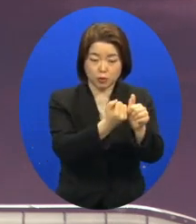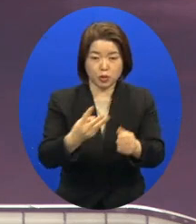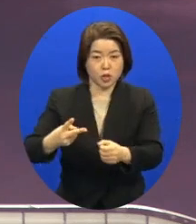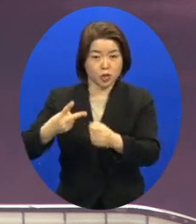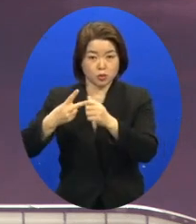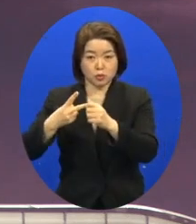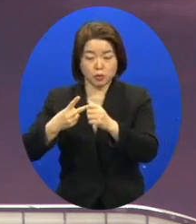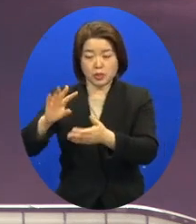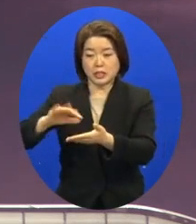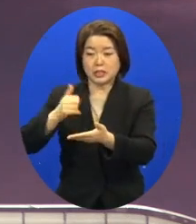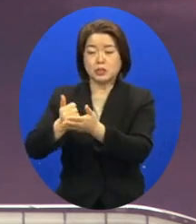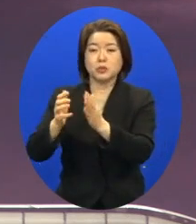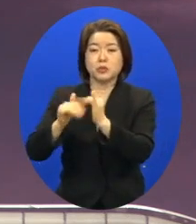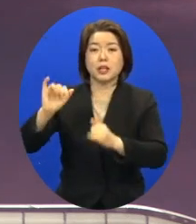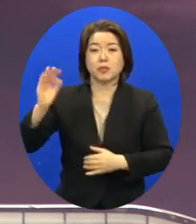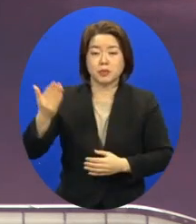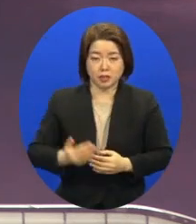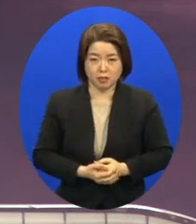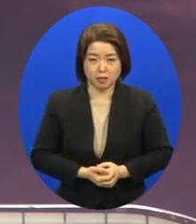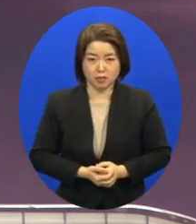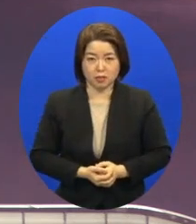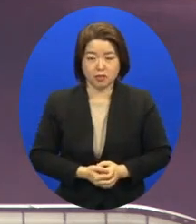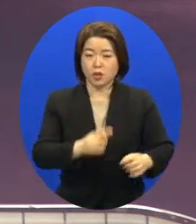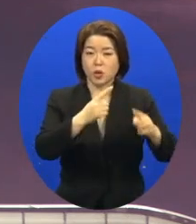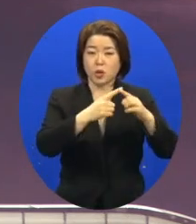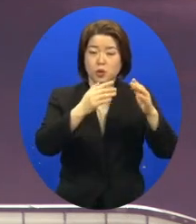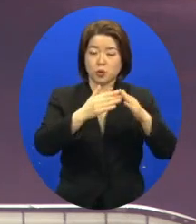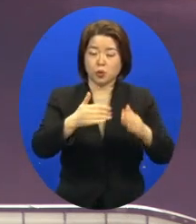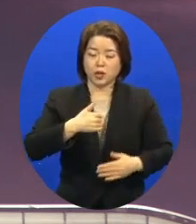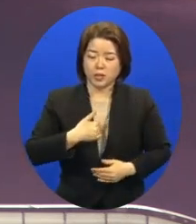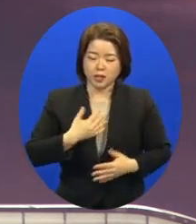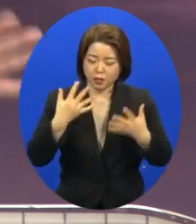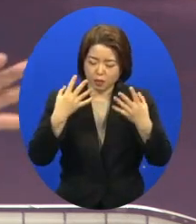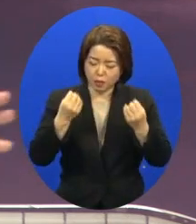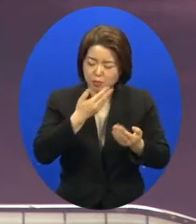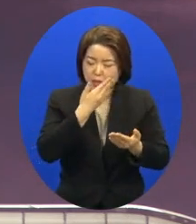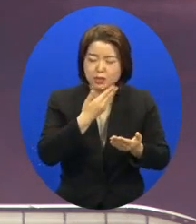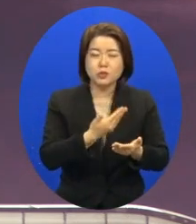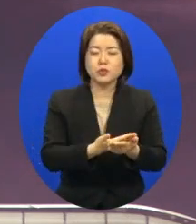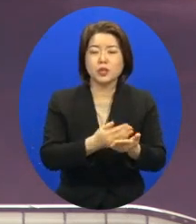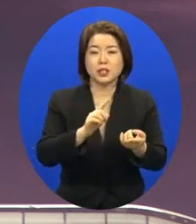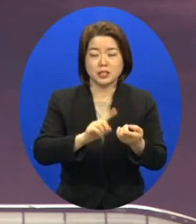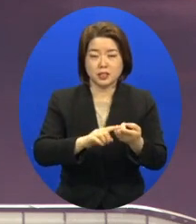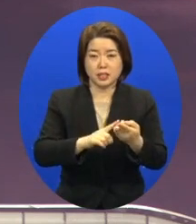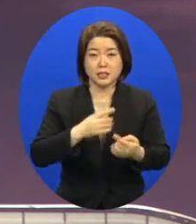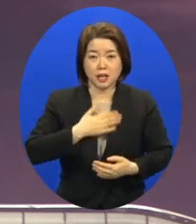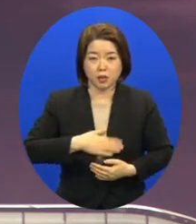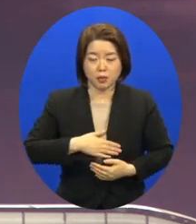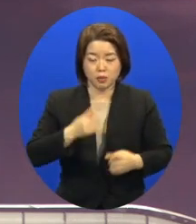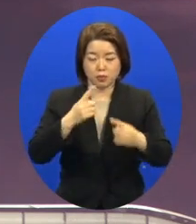되는 것이다. 교회가 나에게 얼마나 중요한 건가를 알고 교회로 다시 돌아오게 됩니다.